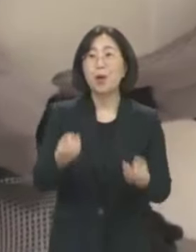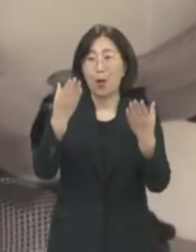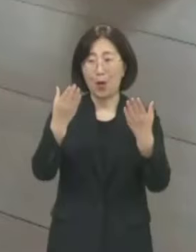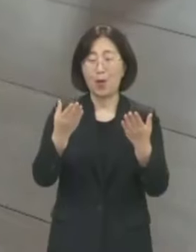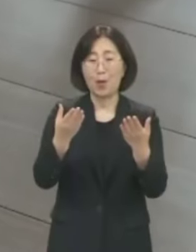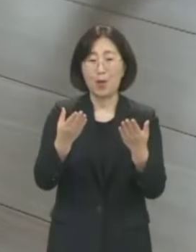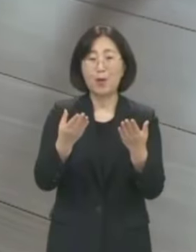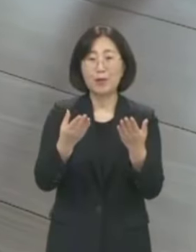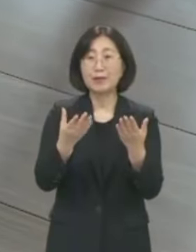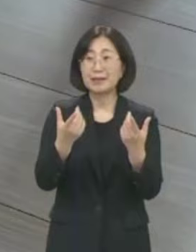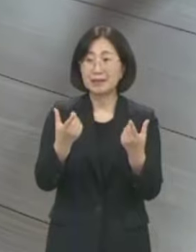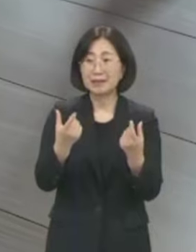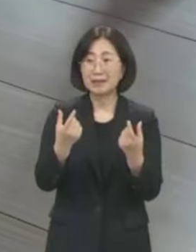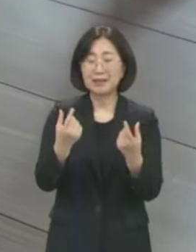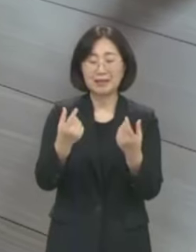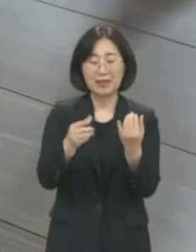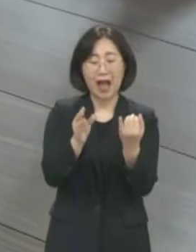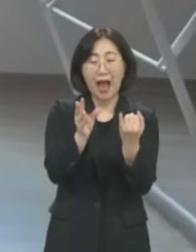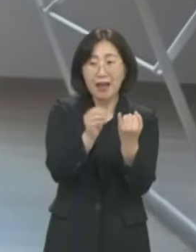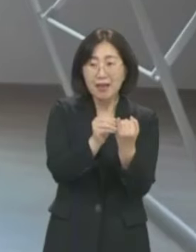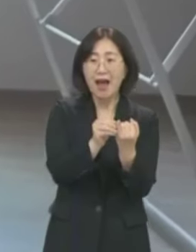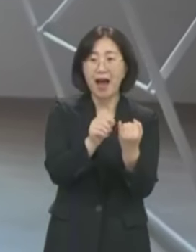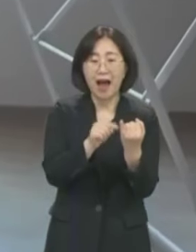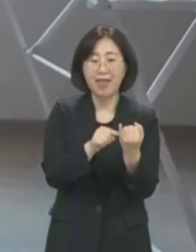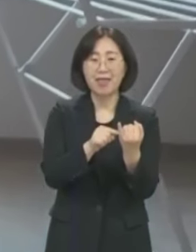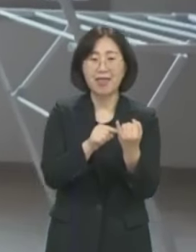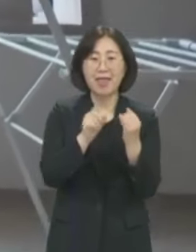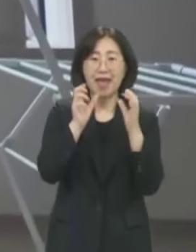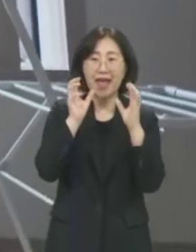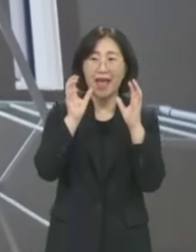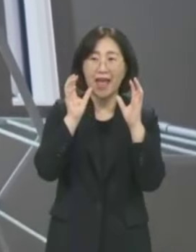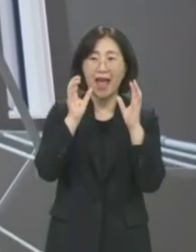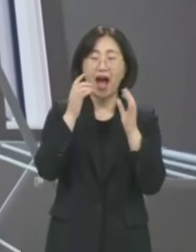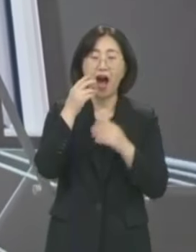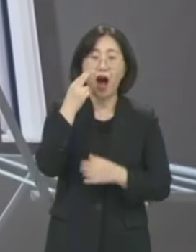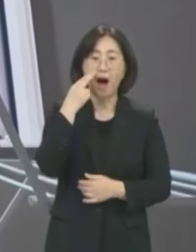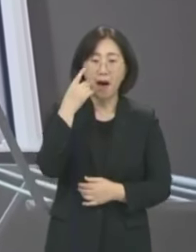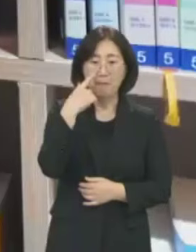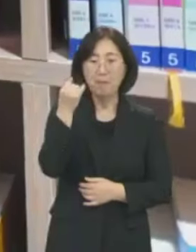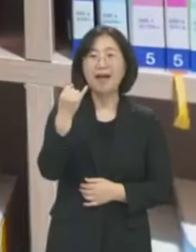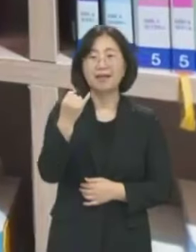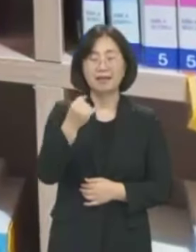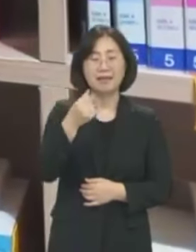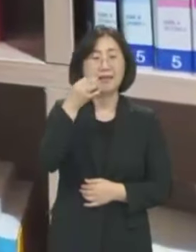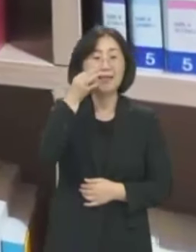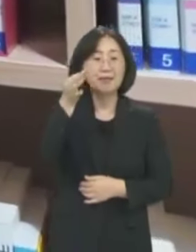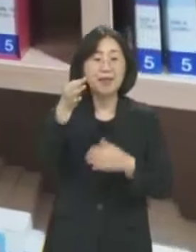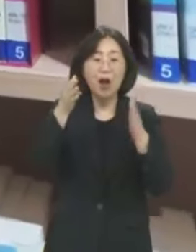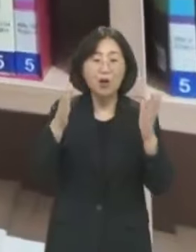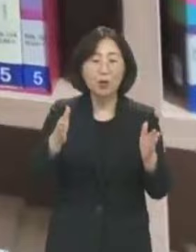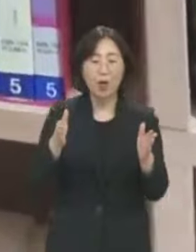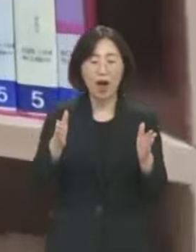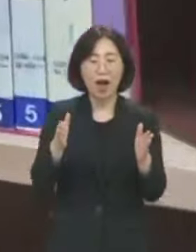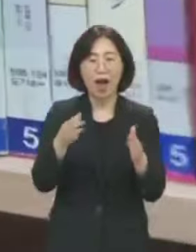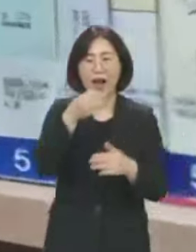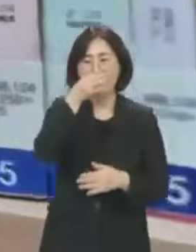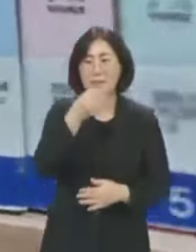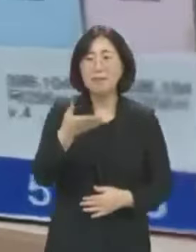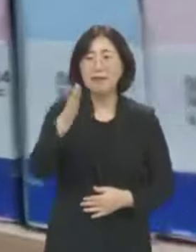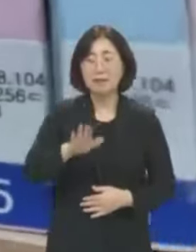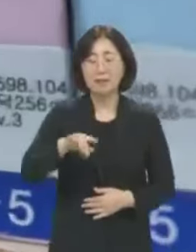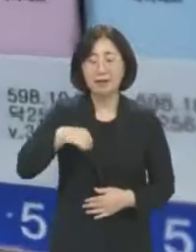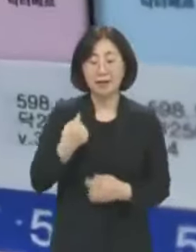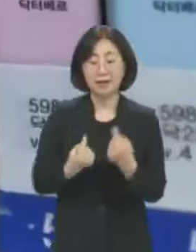생명에게 아늑한 집이 되어주고자 예비 엄마들은 10개월간 몸과 마음에 많은 변화를 겪으면서도 자기